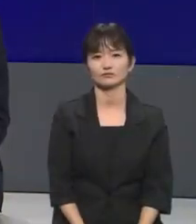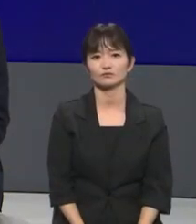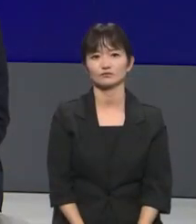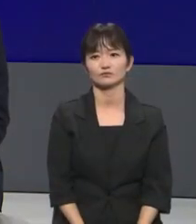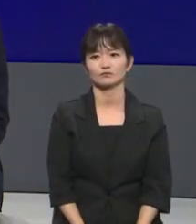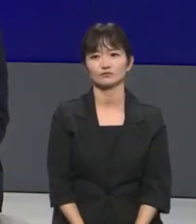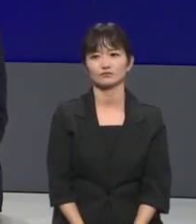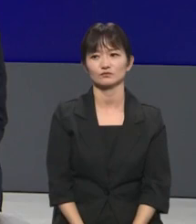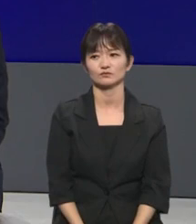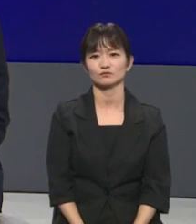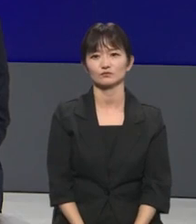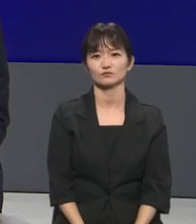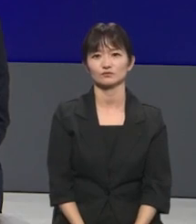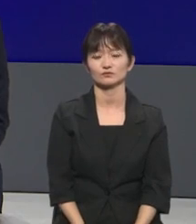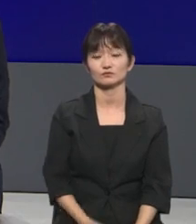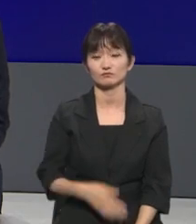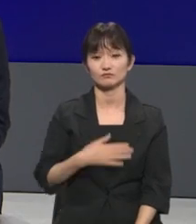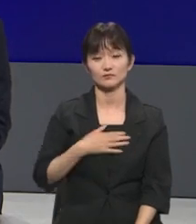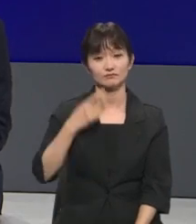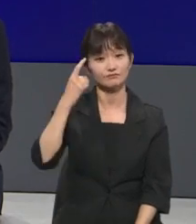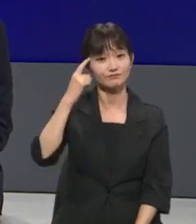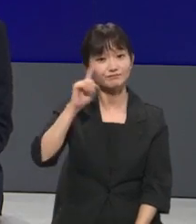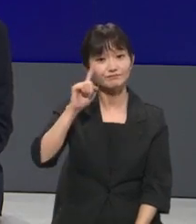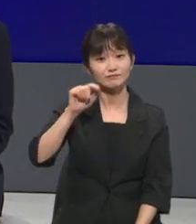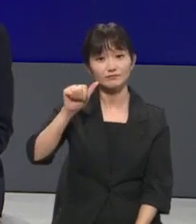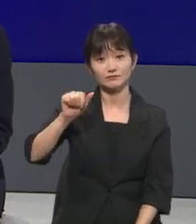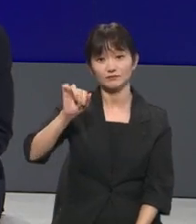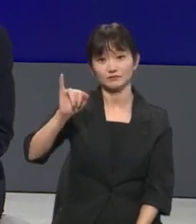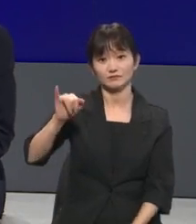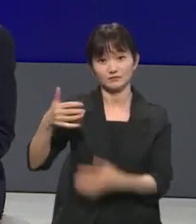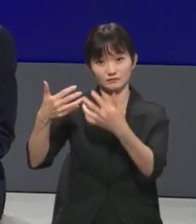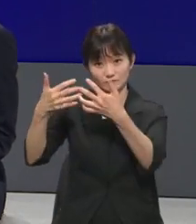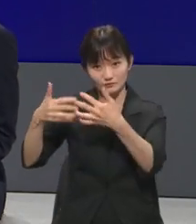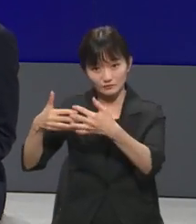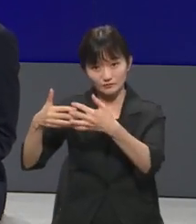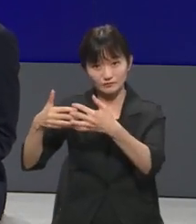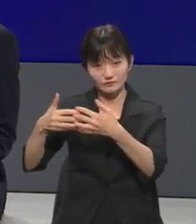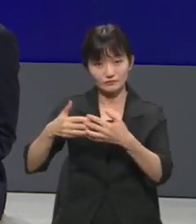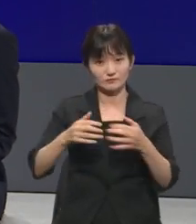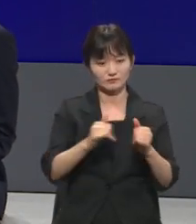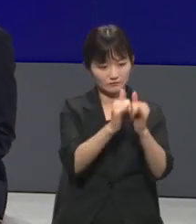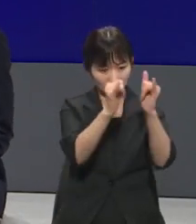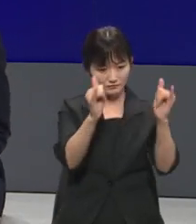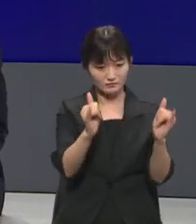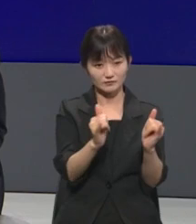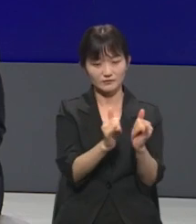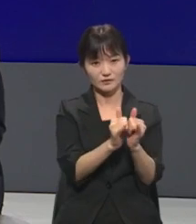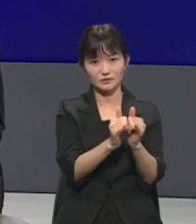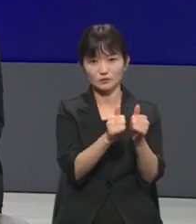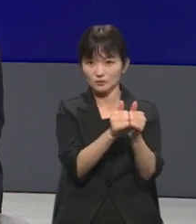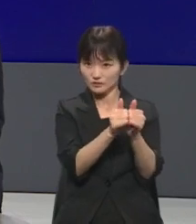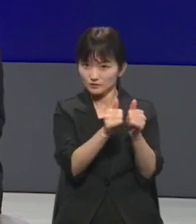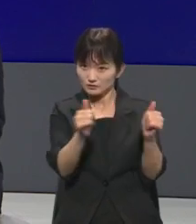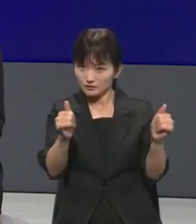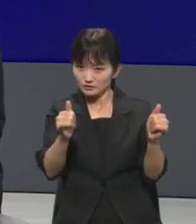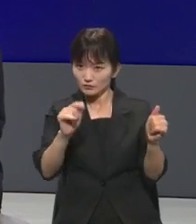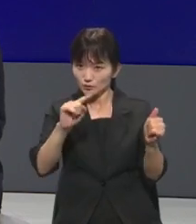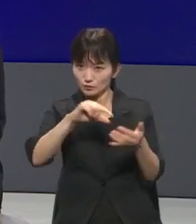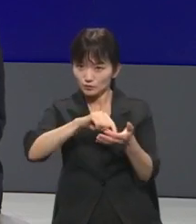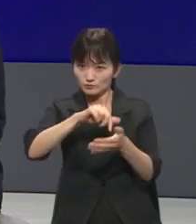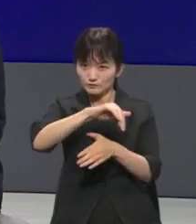사실 그건 것 같아요. 저는 인공지능이 과연 어디까지 우리의 삶에 침투를 해 들어올